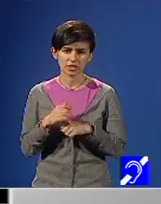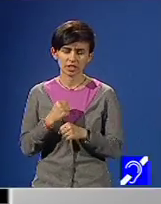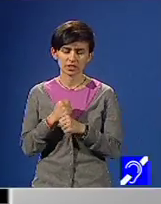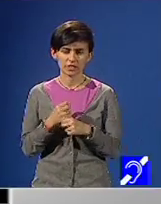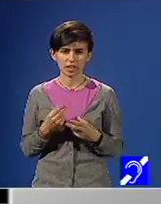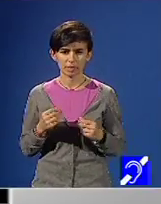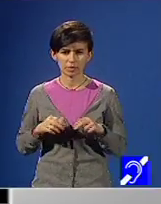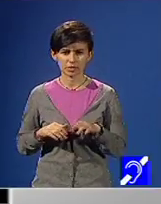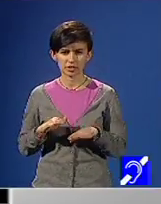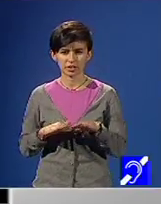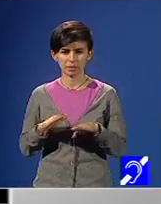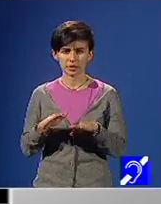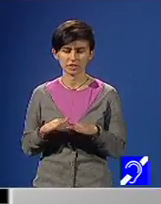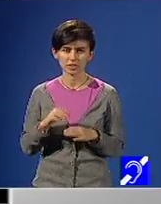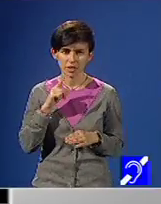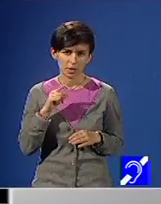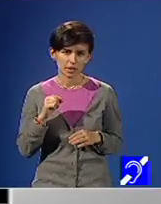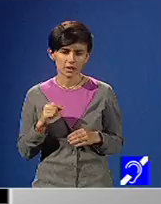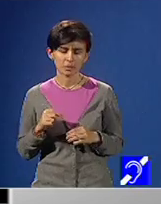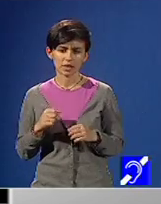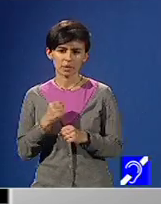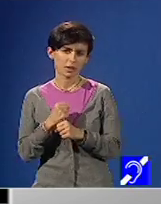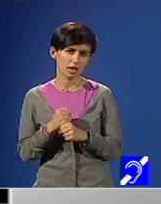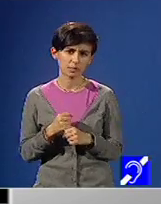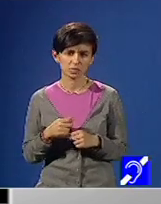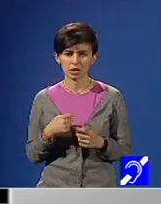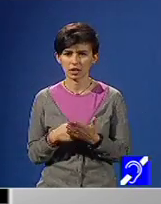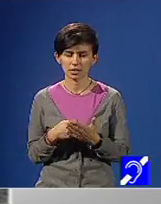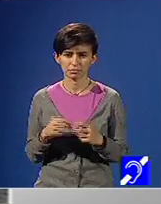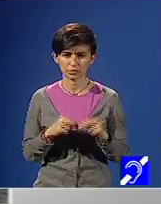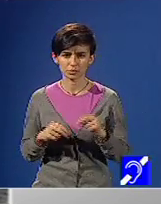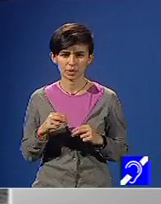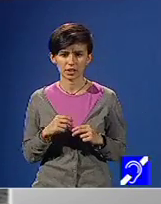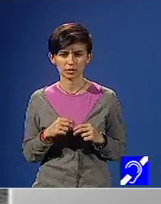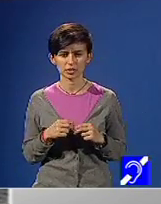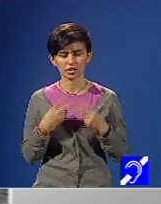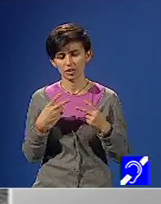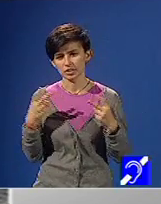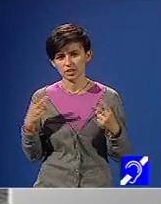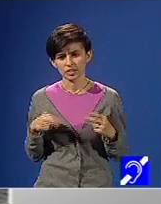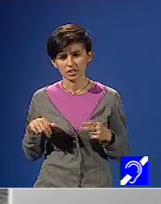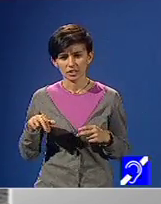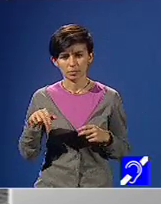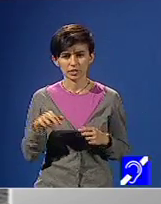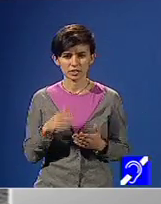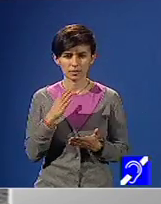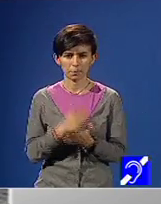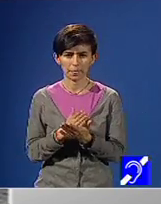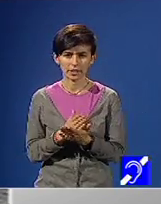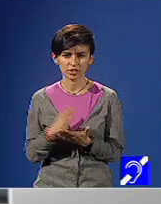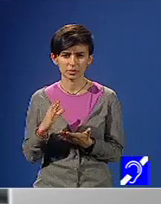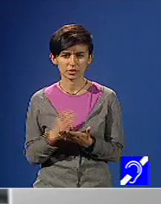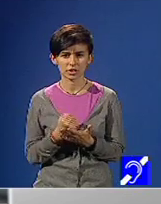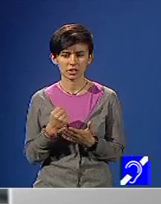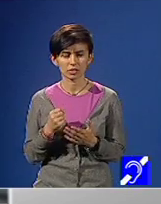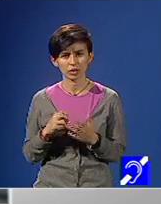într-o zi lăsăm mașina acasă și alegem să mergem la serviciu sau la cumpărături sau într-o vizită la prieteni pe jos. Poate hotărâm să luăm liftul până la etajul la